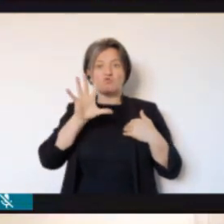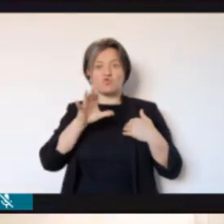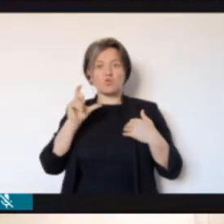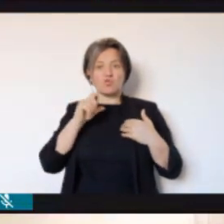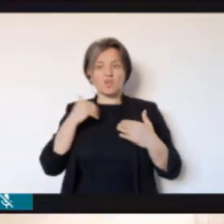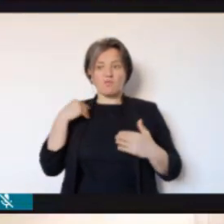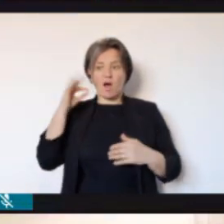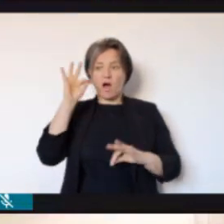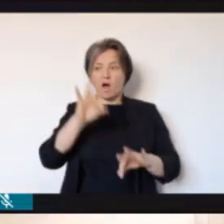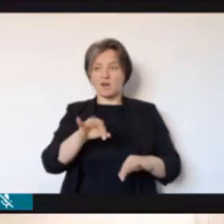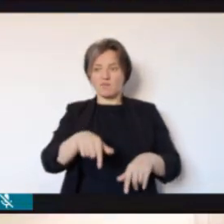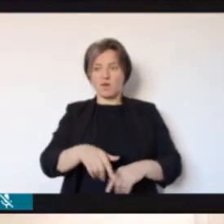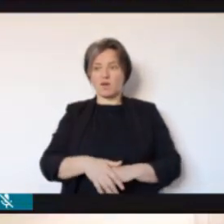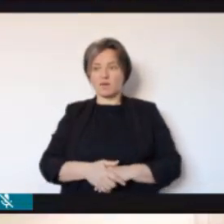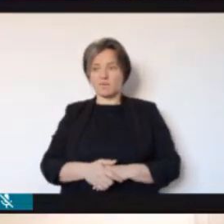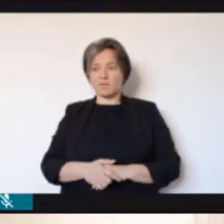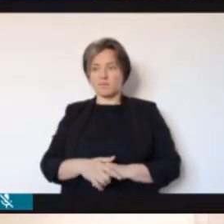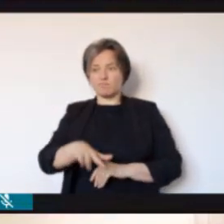5 giorni fa.